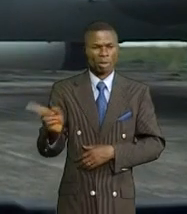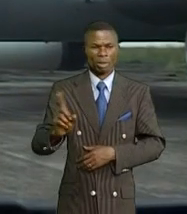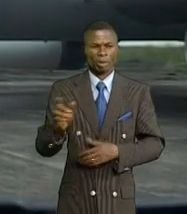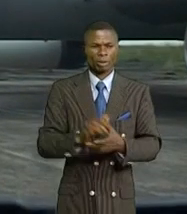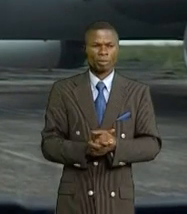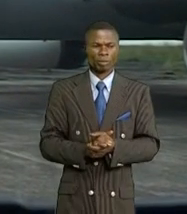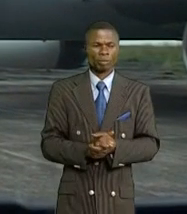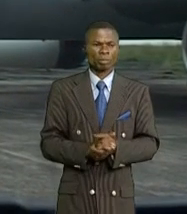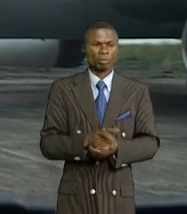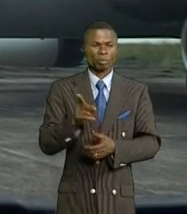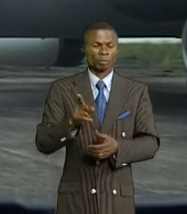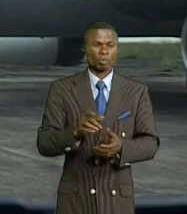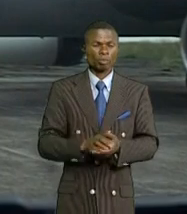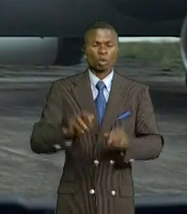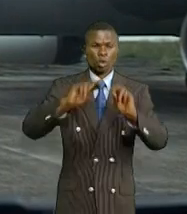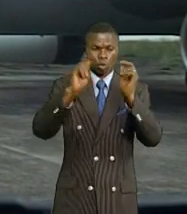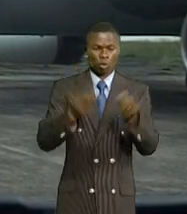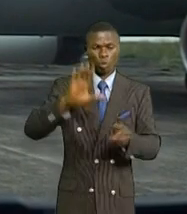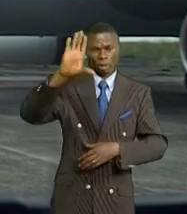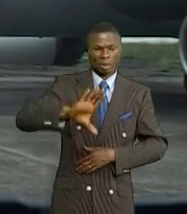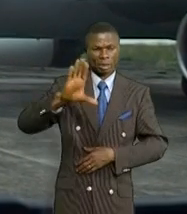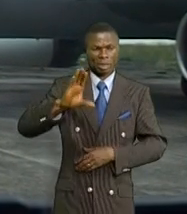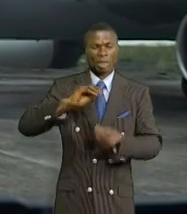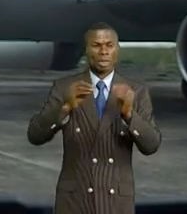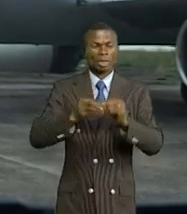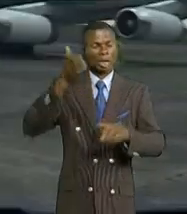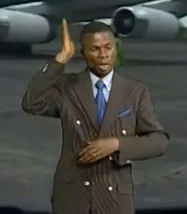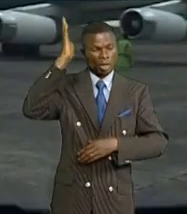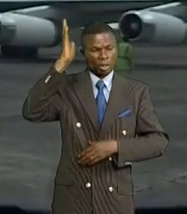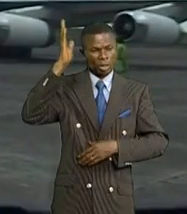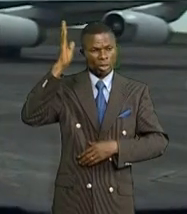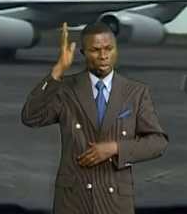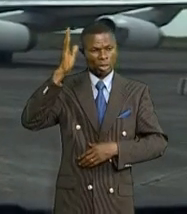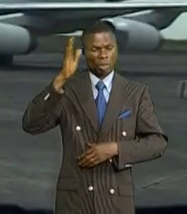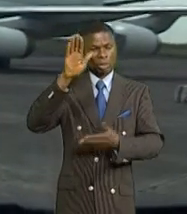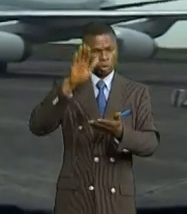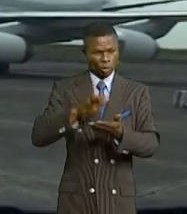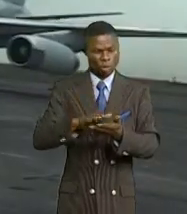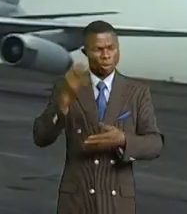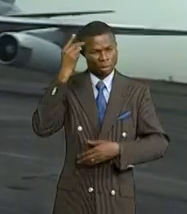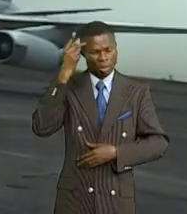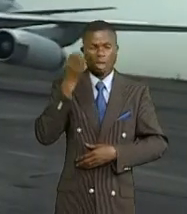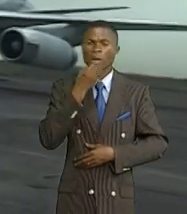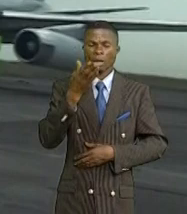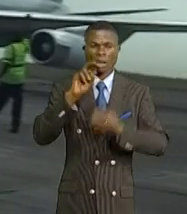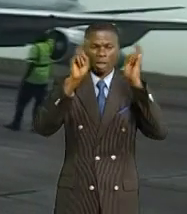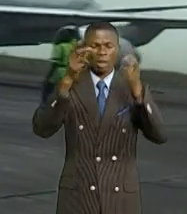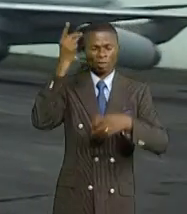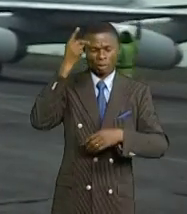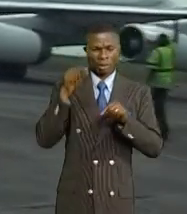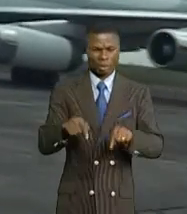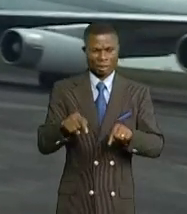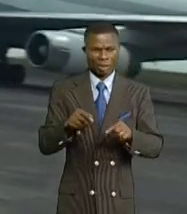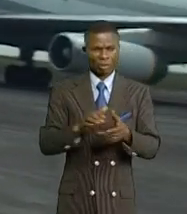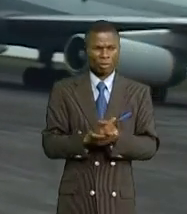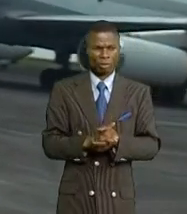Avec cette cinquième vague, le nombre de Kuluna semble bien diminuer. Par exemple, dans la ville de Kinshasa.